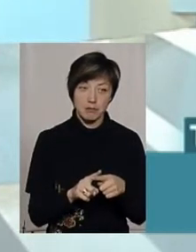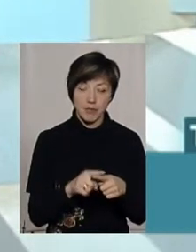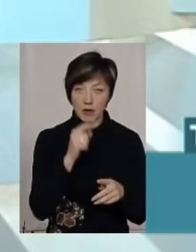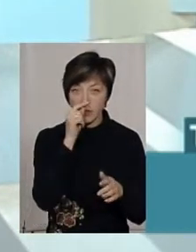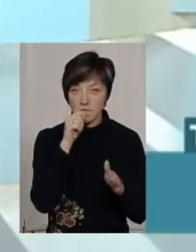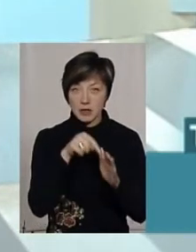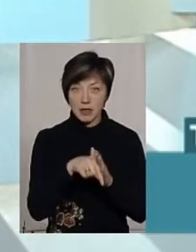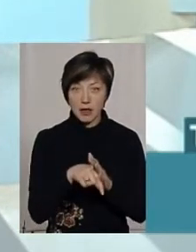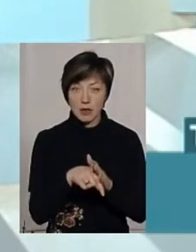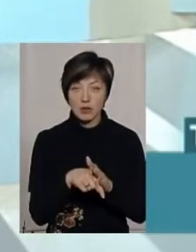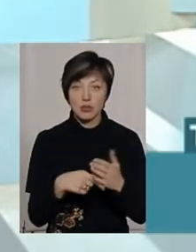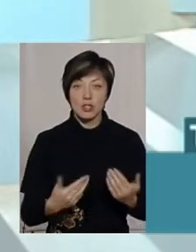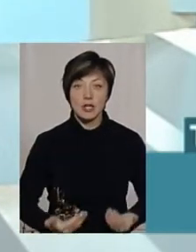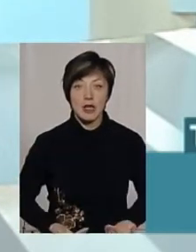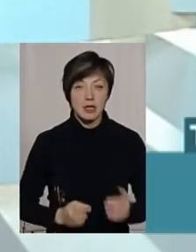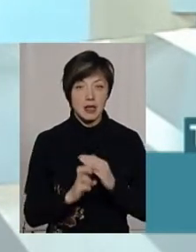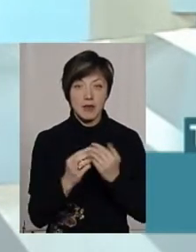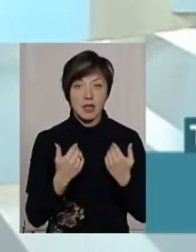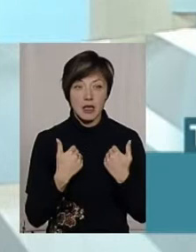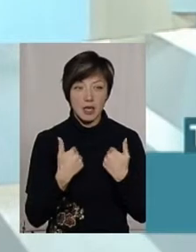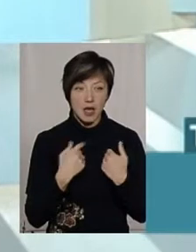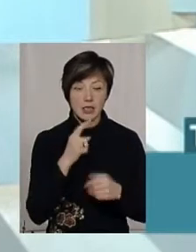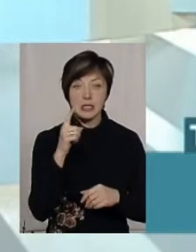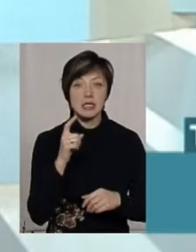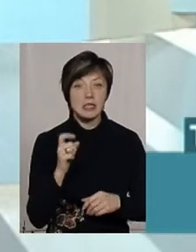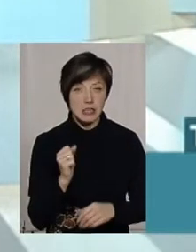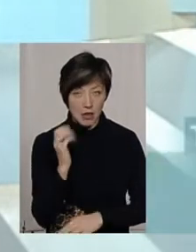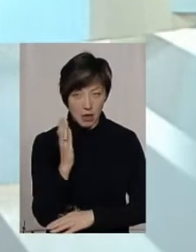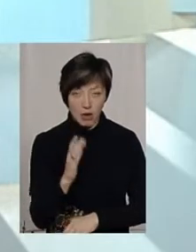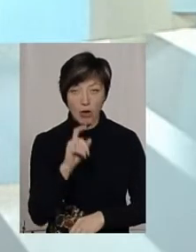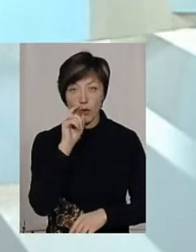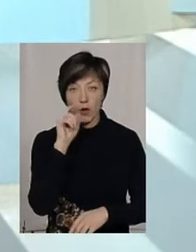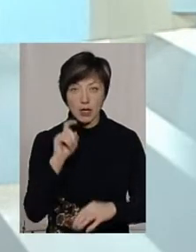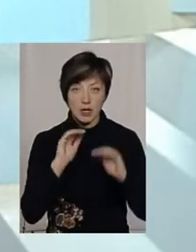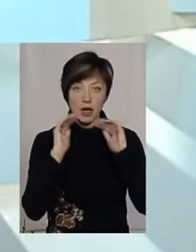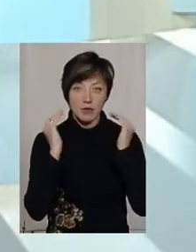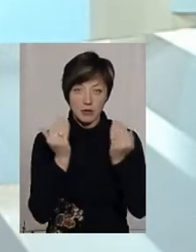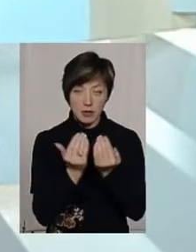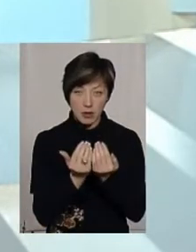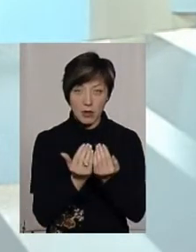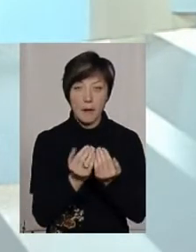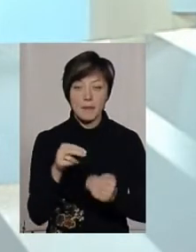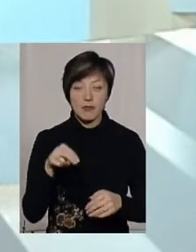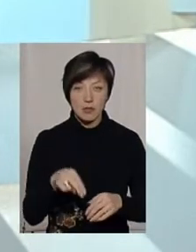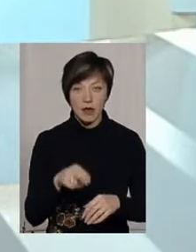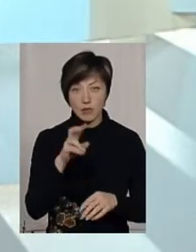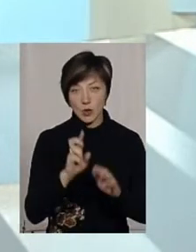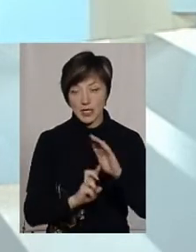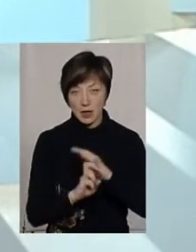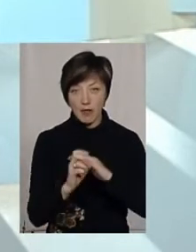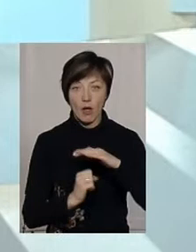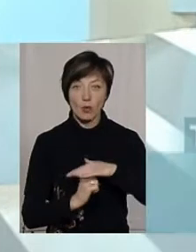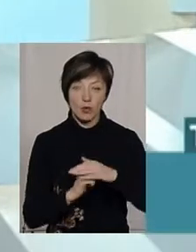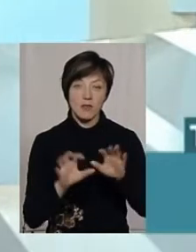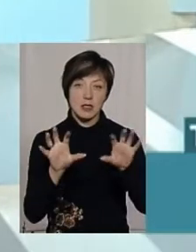влізають практично в внутрішнє життя церкви. Я за українську автокефальну помісну православну церкву, але на